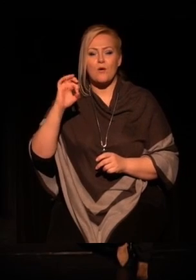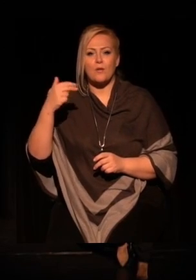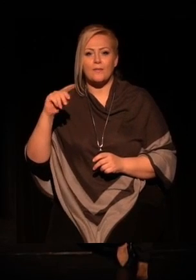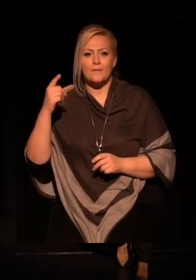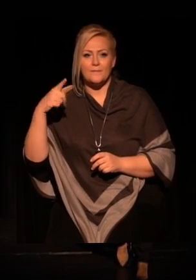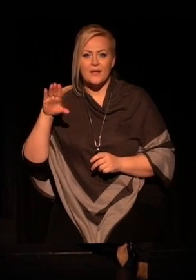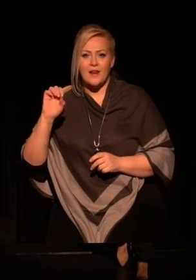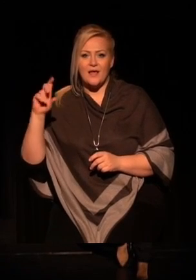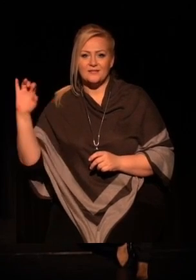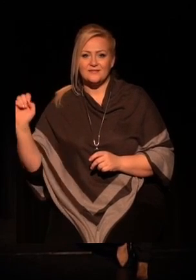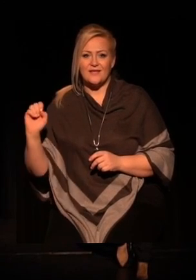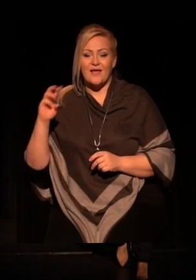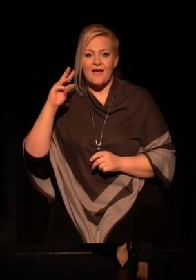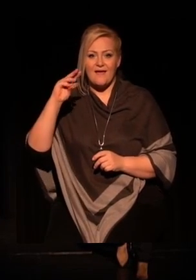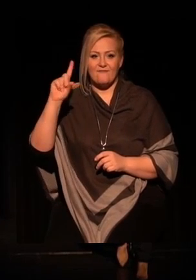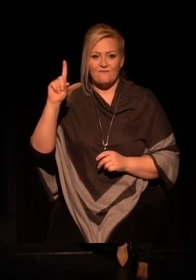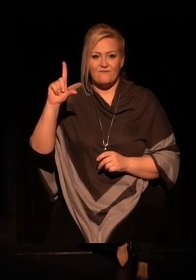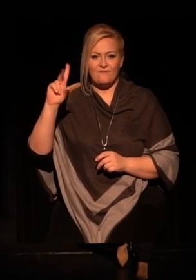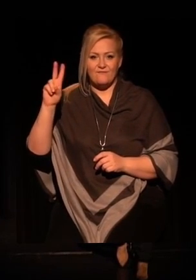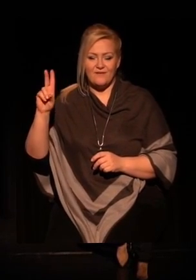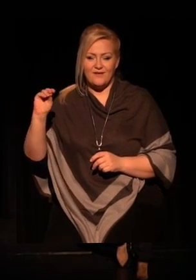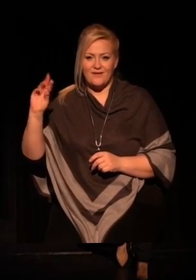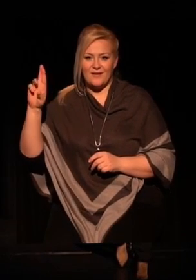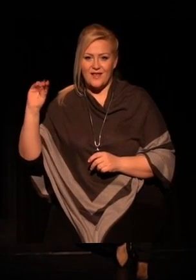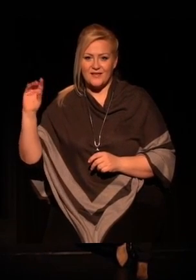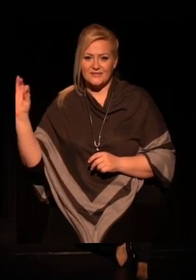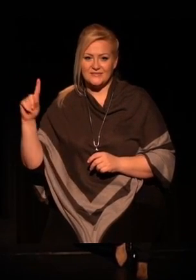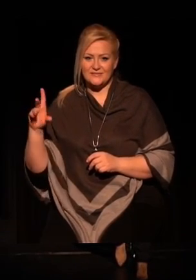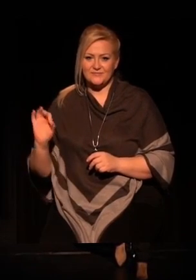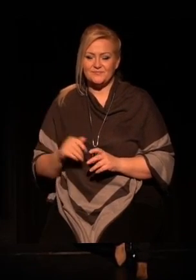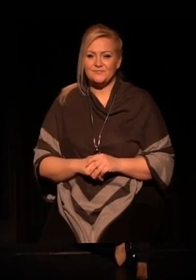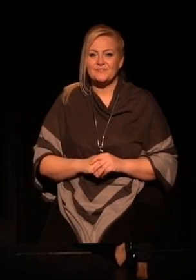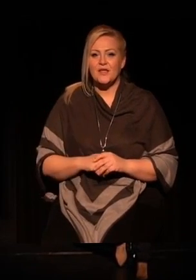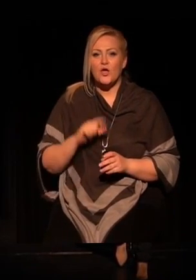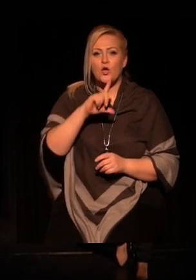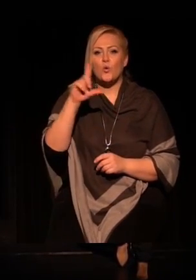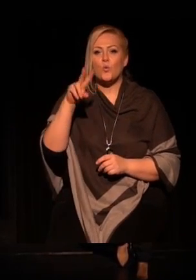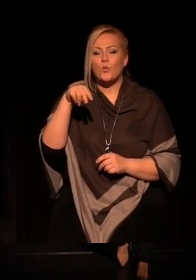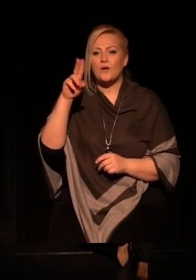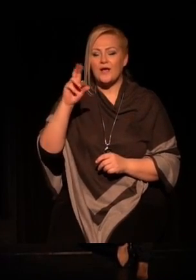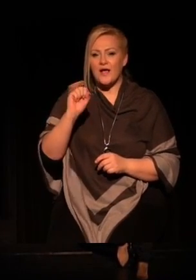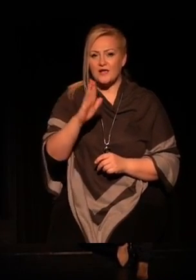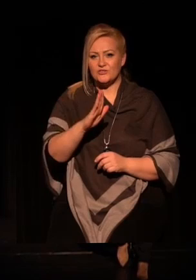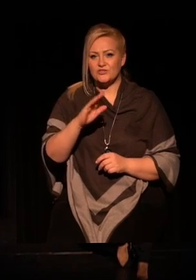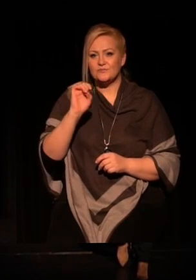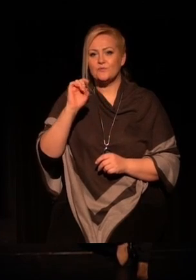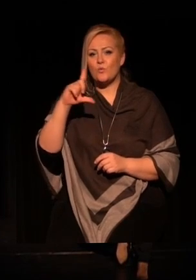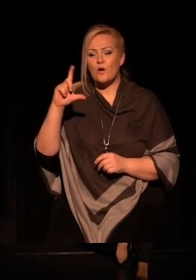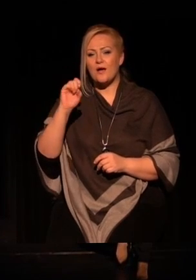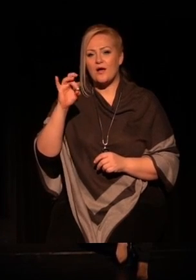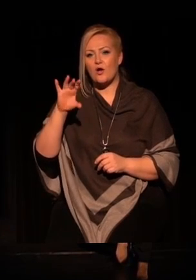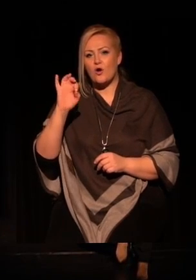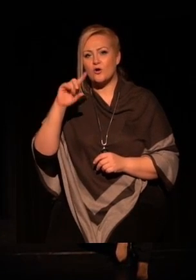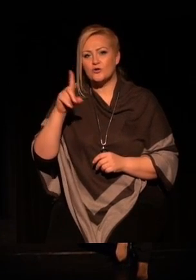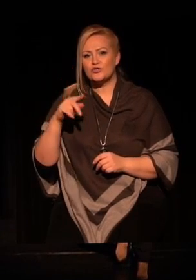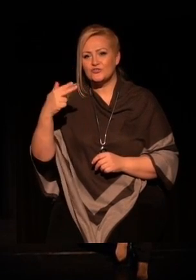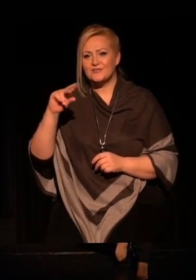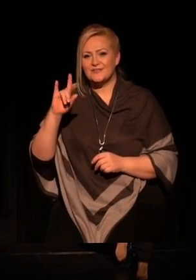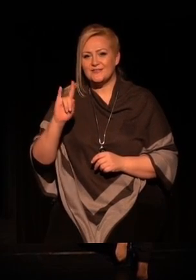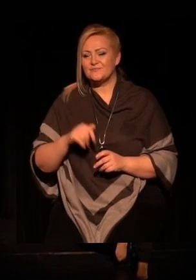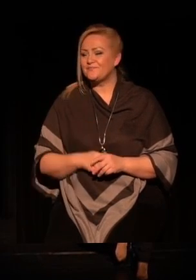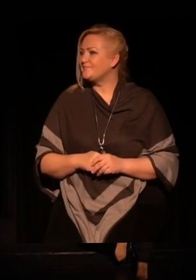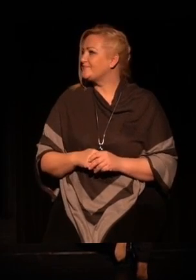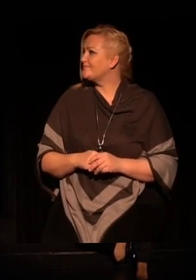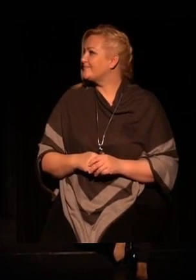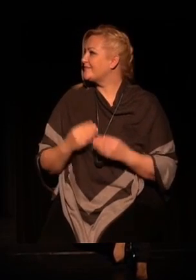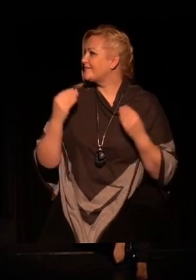wreszcie mój Everest. Łukasz Łagożny. Witaj, Łukaszu. Rozgość się. Dzień dobry. I